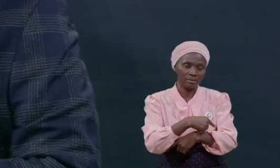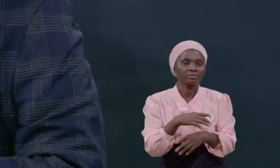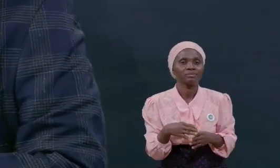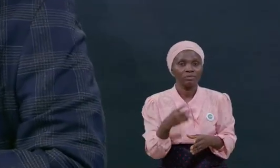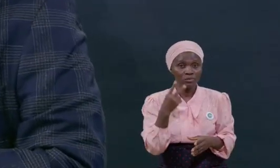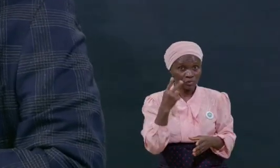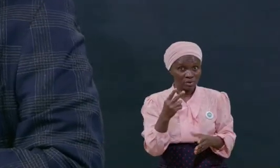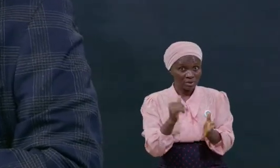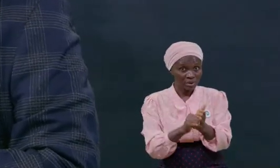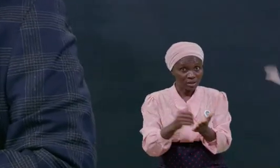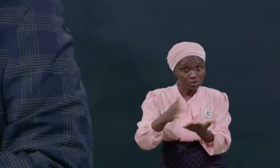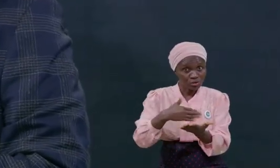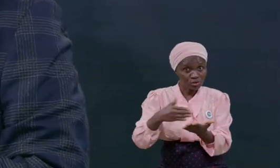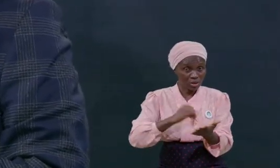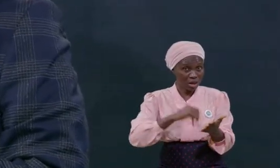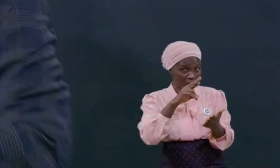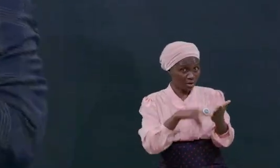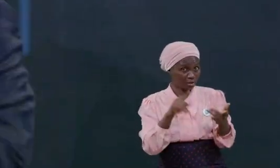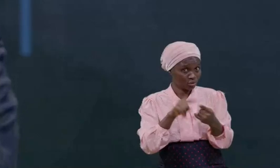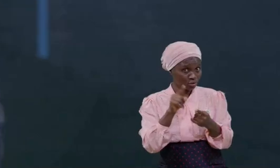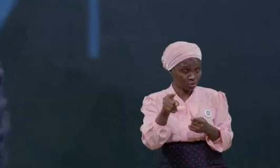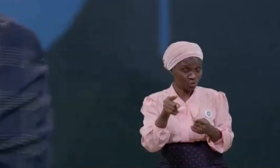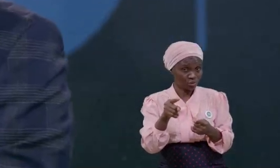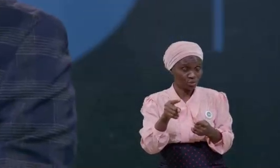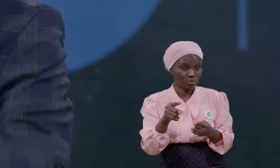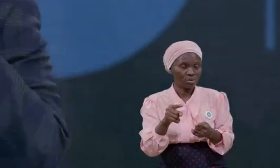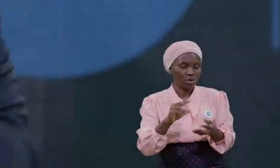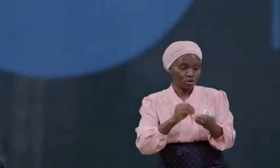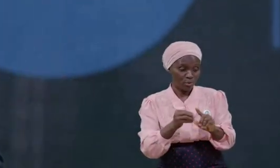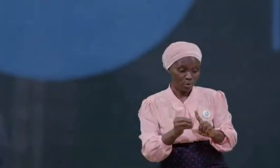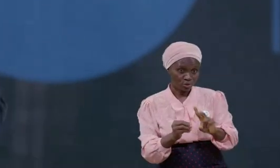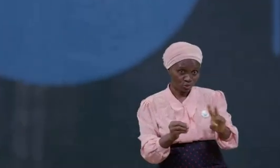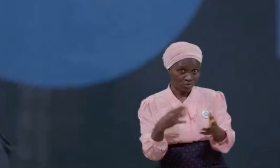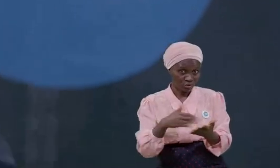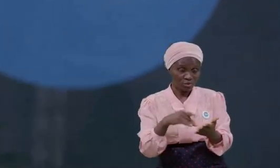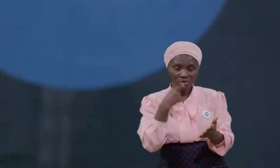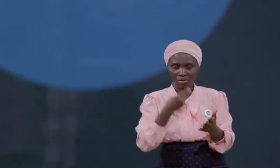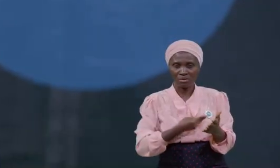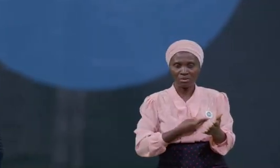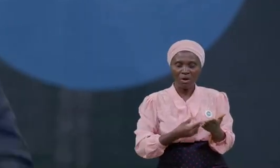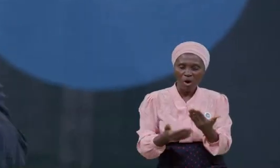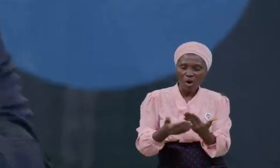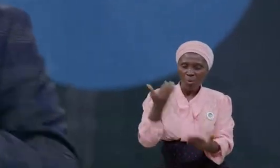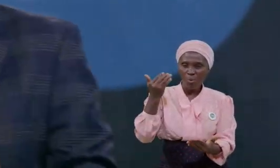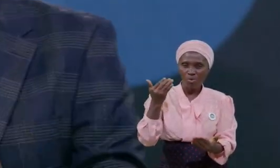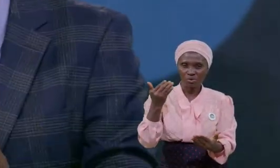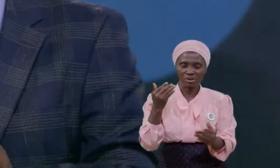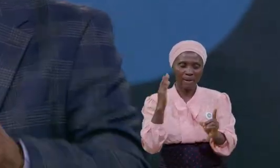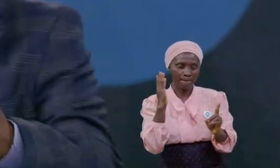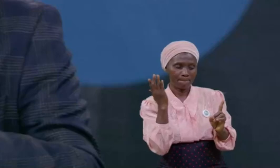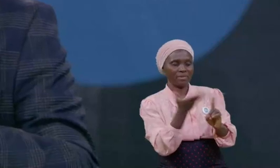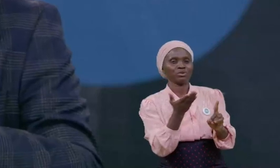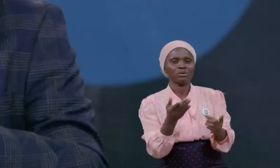Vous voyez le cantique que je vous ai lu. Presque persuadé, viens, aujourd'hui. C'est